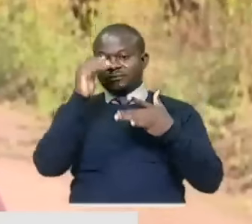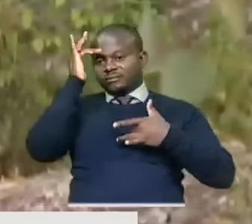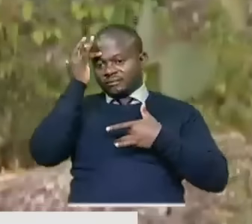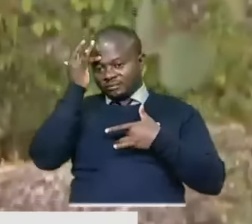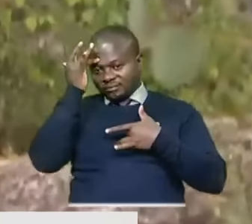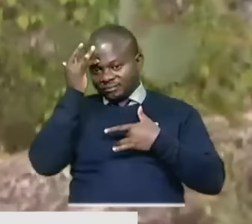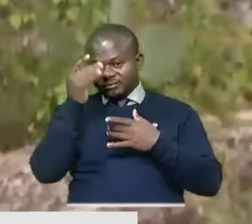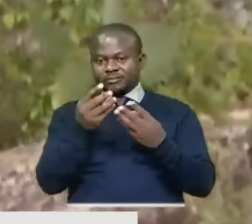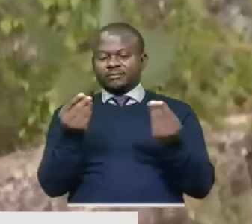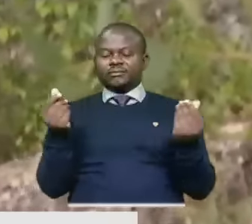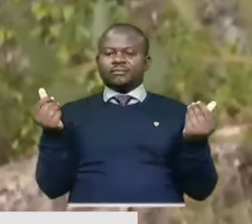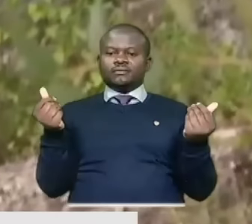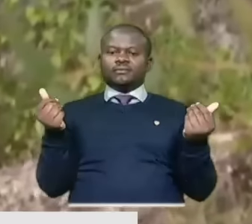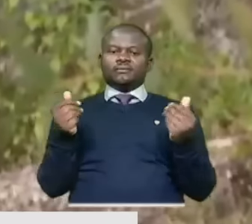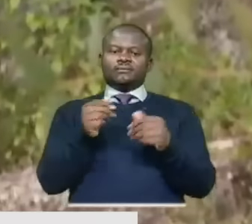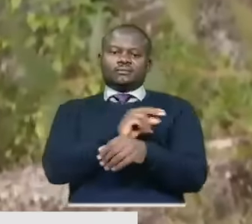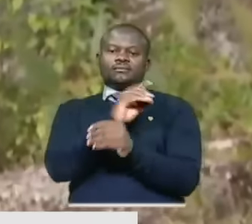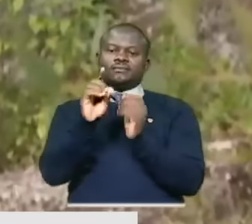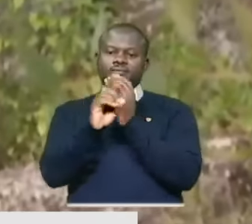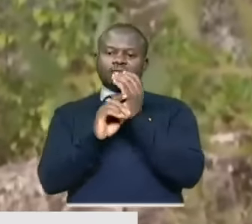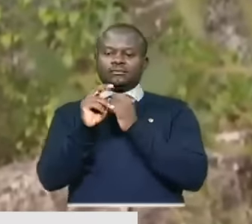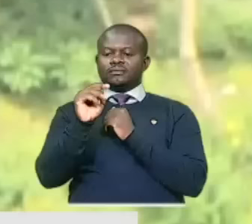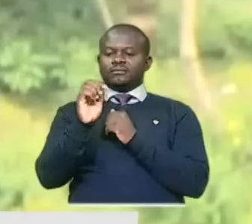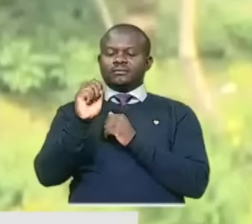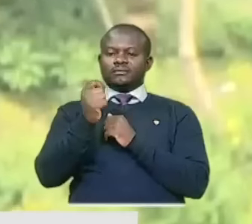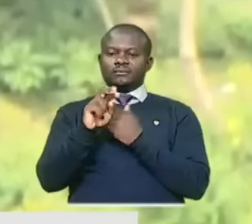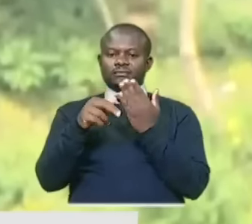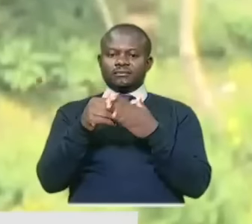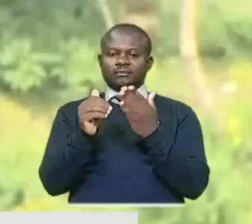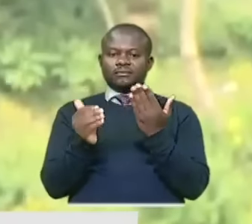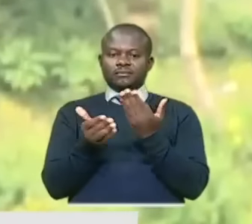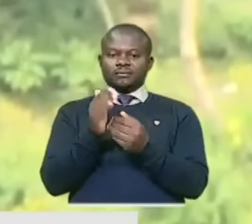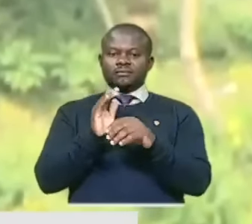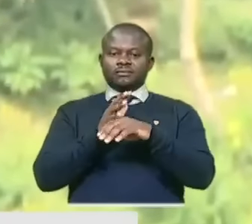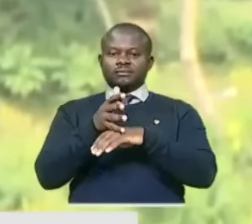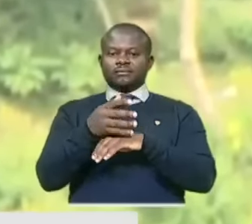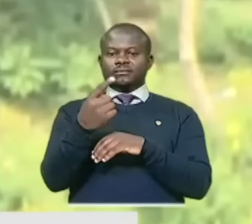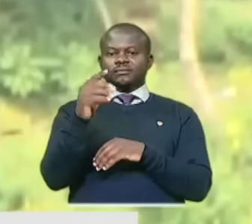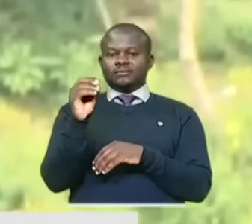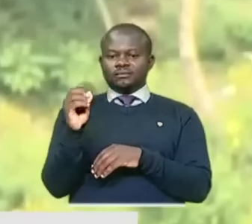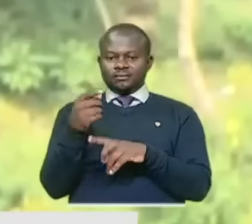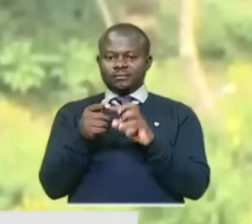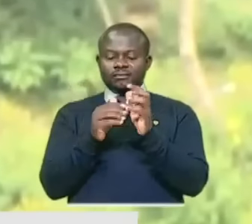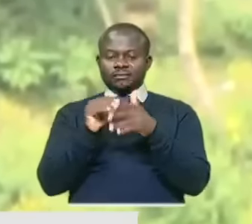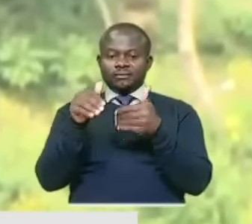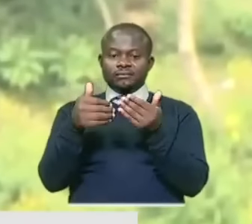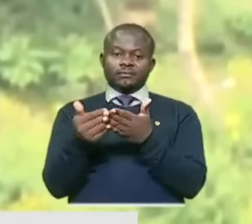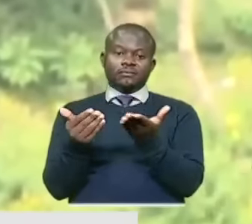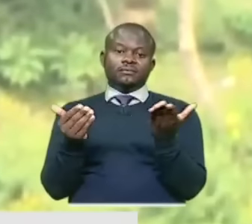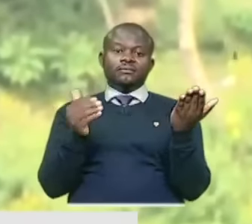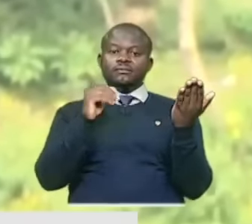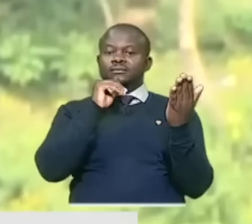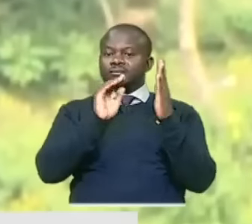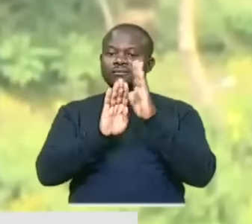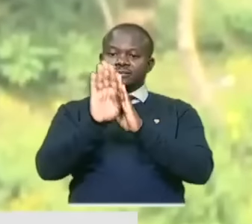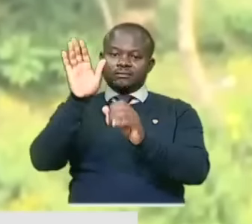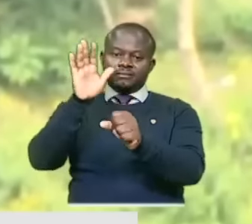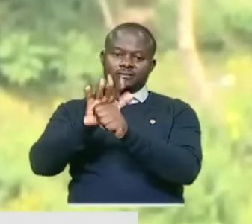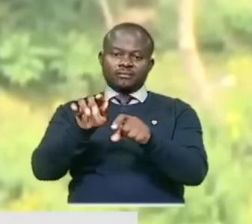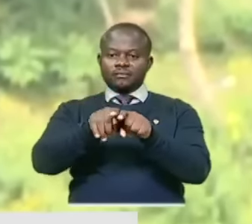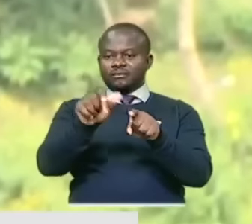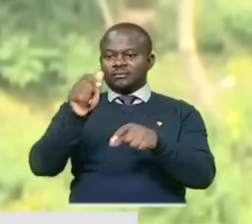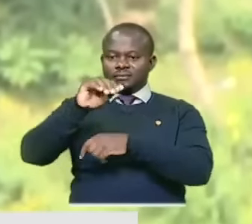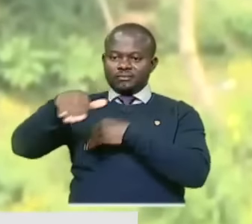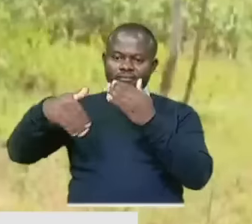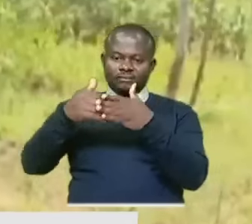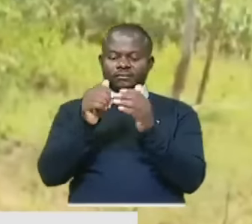buvura mu karere ka Nyagatare nubwo habarurwa aborozi b'inzuki bose hamwe basaga 100 ngo ubwo z'ubwinzuki ntiburatera imbere nk'ubundi bworozi